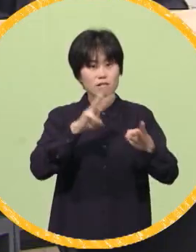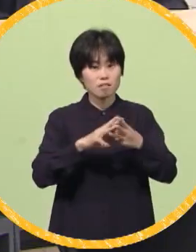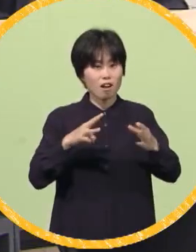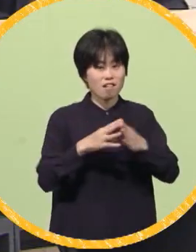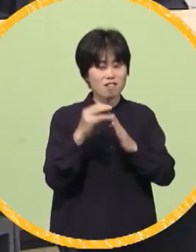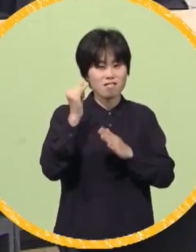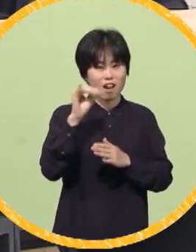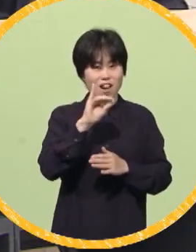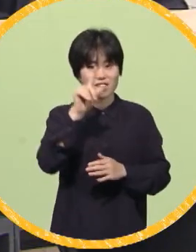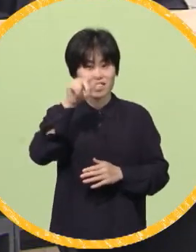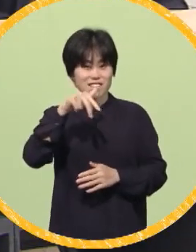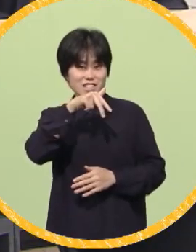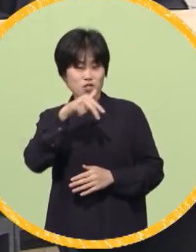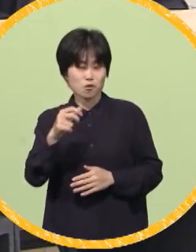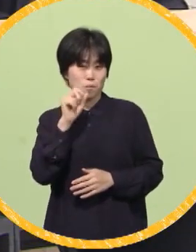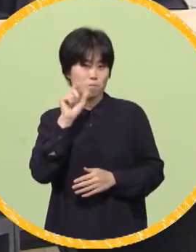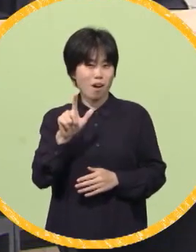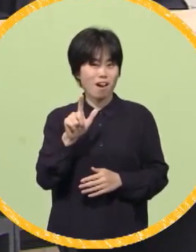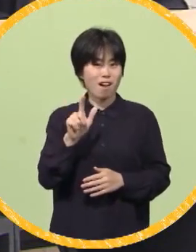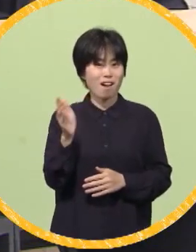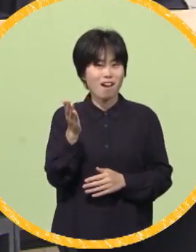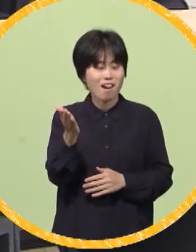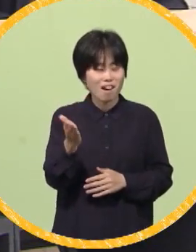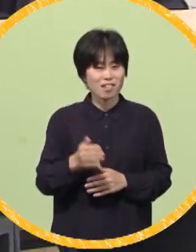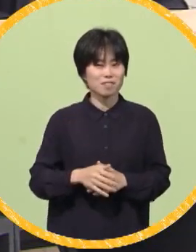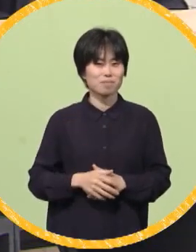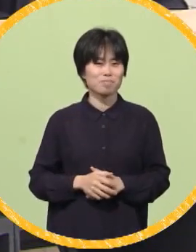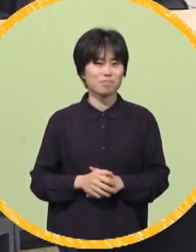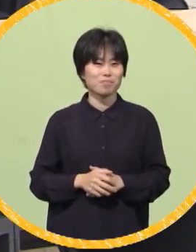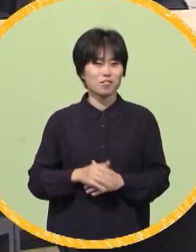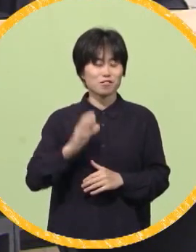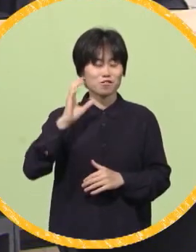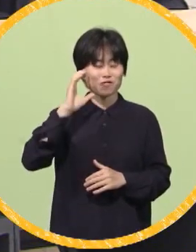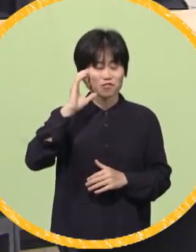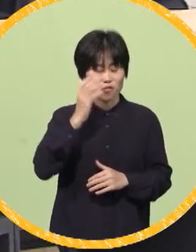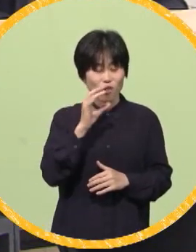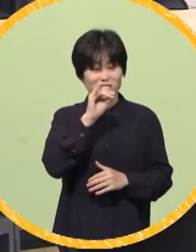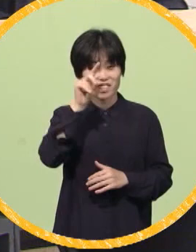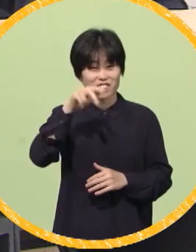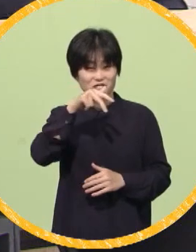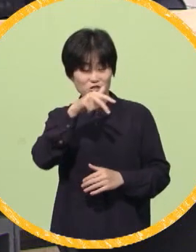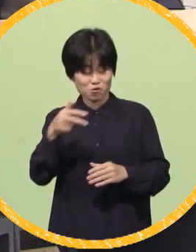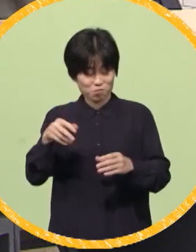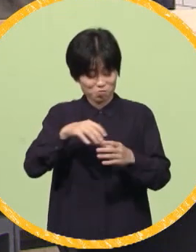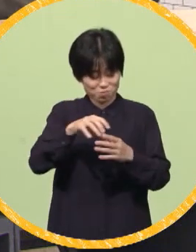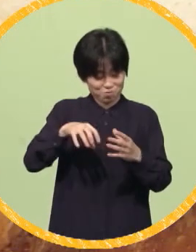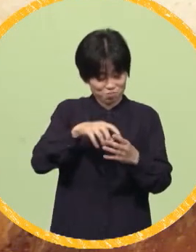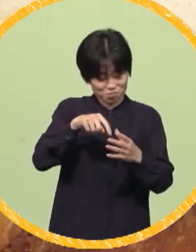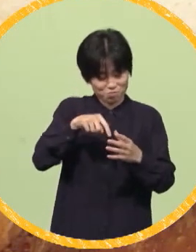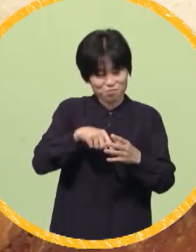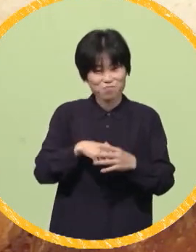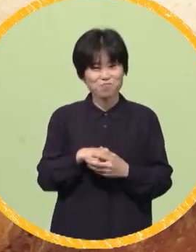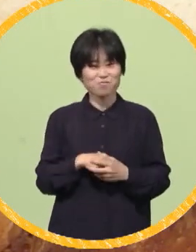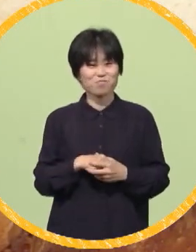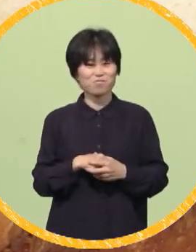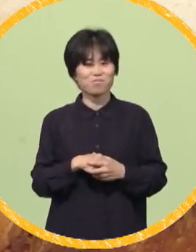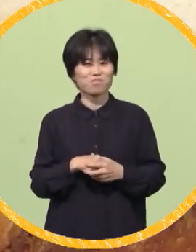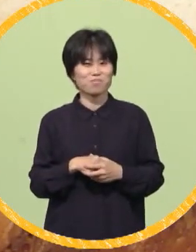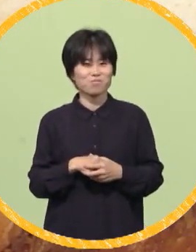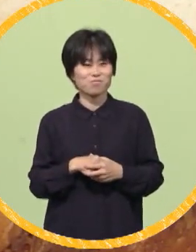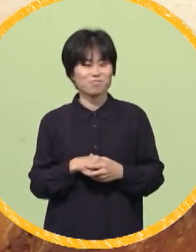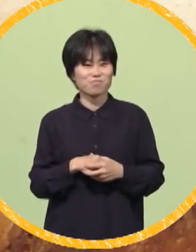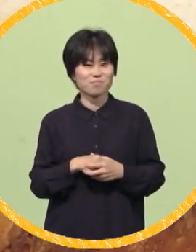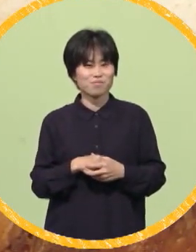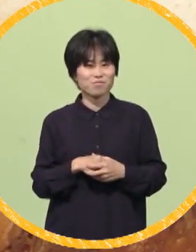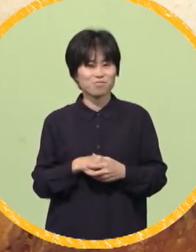ーズブレッド。 あ、そう、私チーズも大好きです。あ、すごい、チーズがたくさん入ってる。はい。 ちょっといいですか、僕も。 はい、じゃあ塩